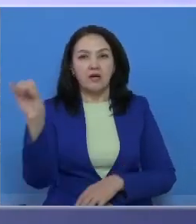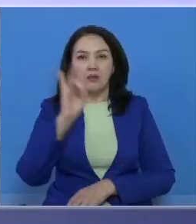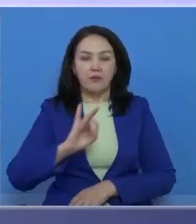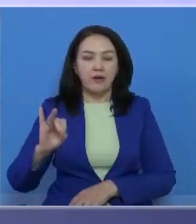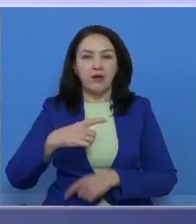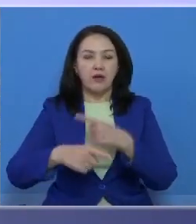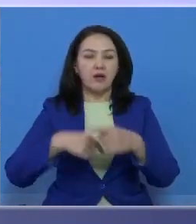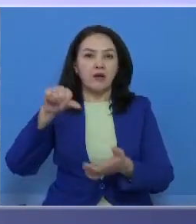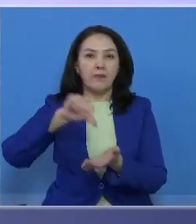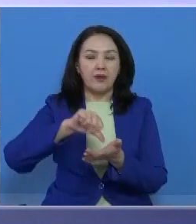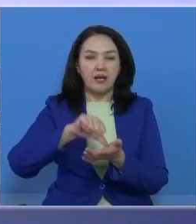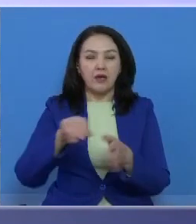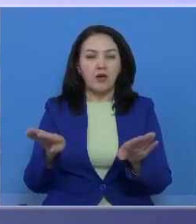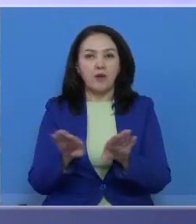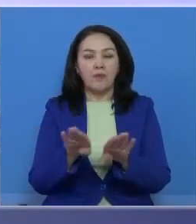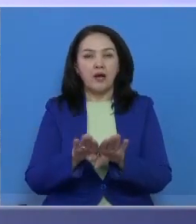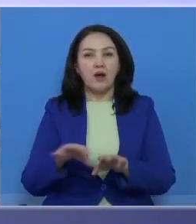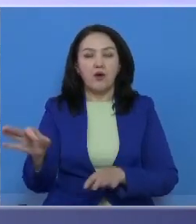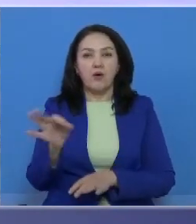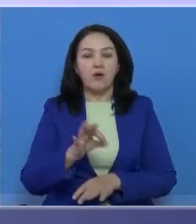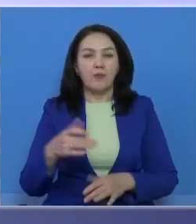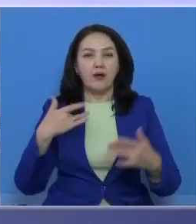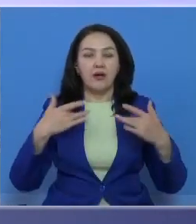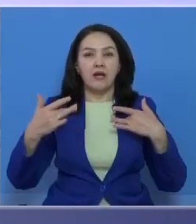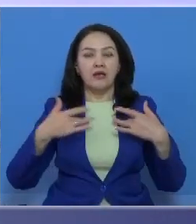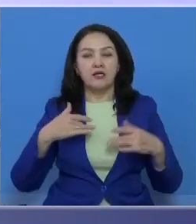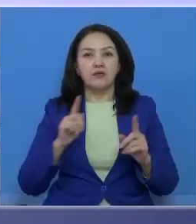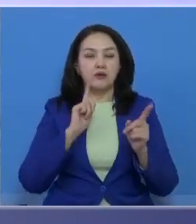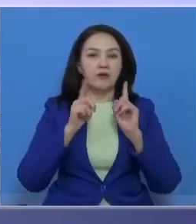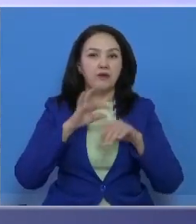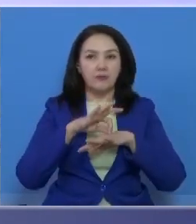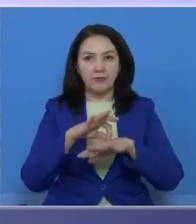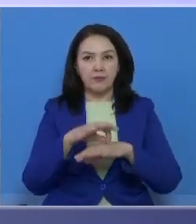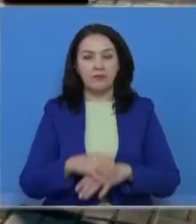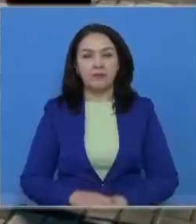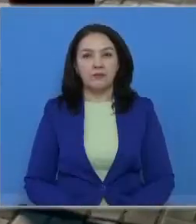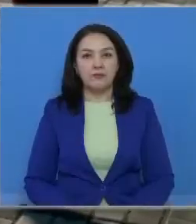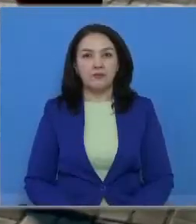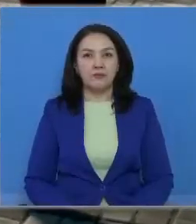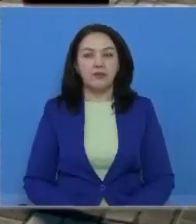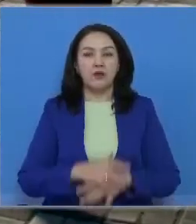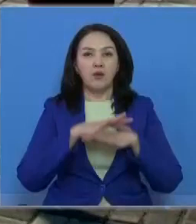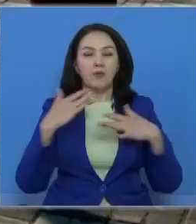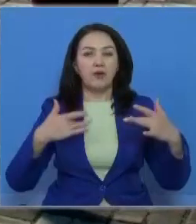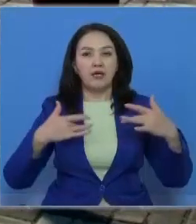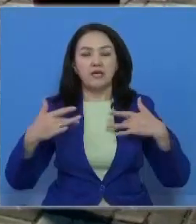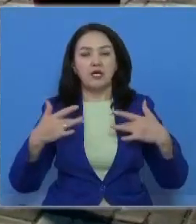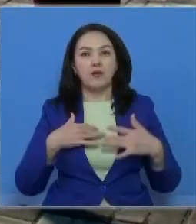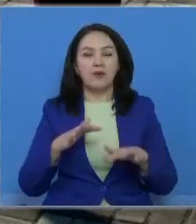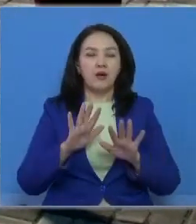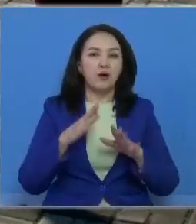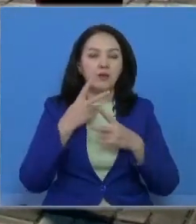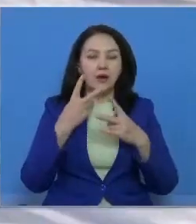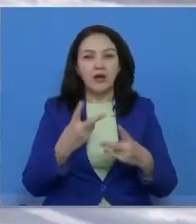тұлғаның ұрпақтары қатысты. Сондай-ақ облыстық драма театрда ғылыми конференция ұйымдастырылды. Алдымен көпшілік театрландырылған